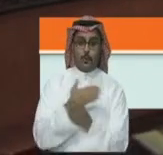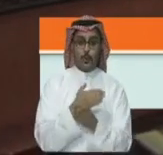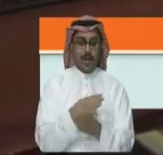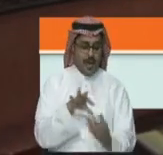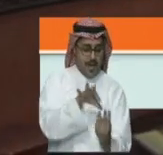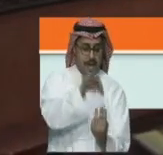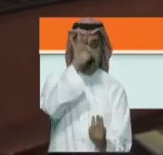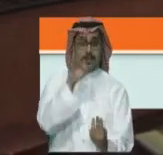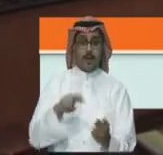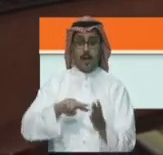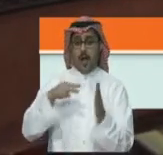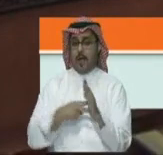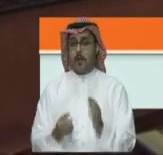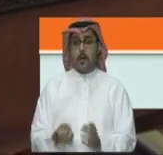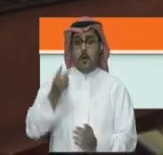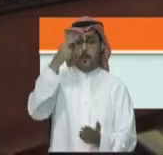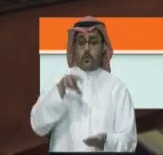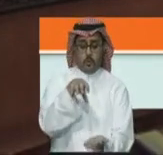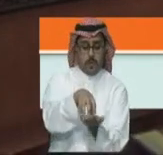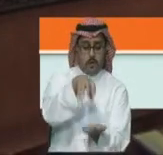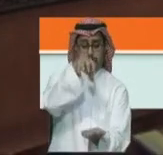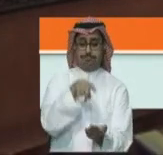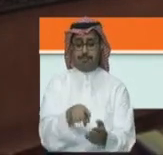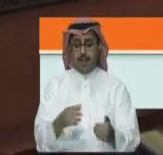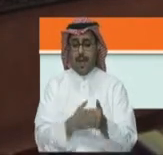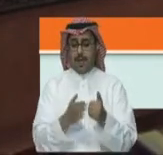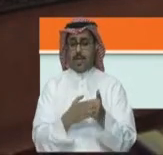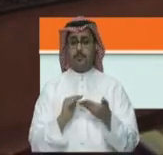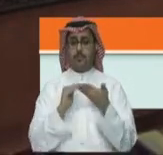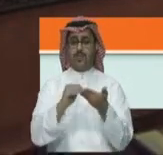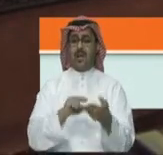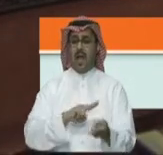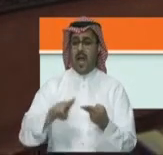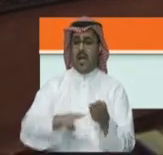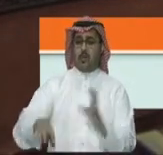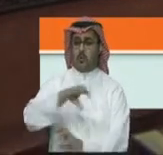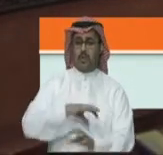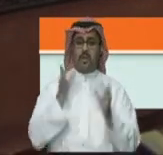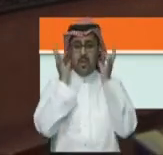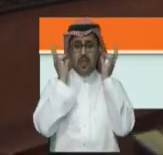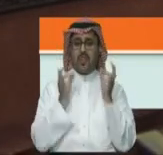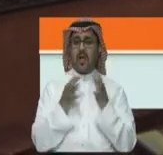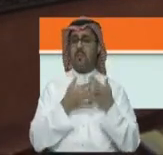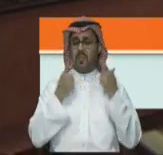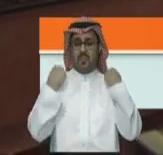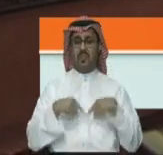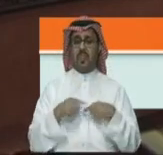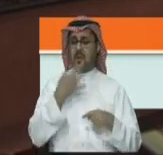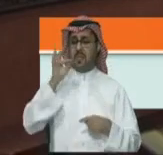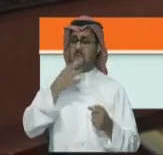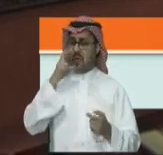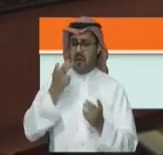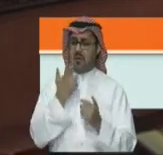واخترت اني اسوي مشروع يخدم هذا القطاع ويحل مشكلات كانت تواجه المستهلك اللي يرغب في اقتناء